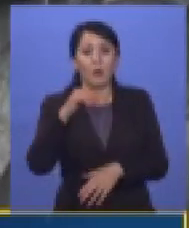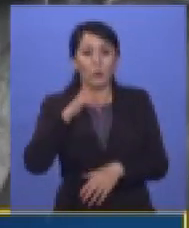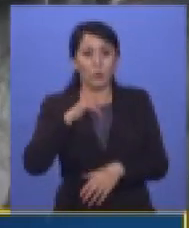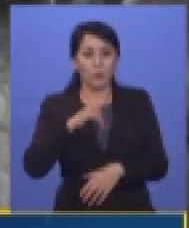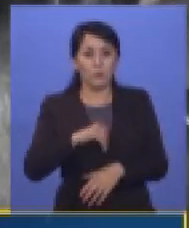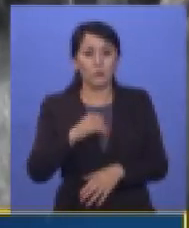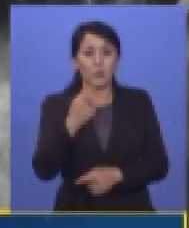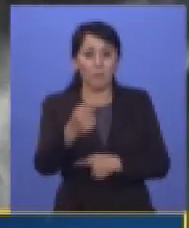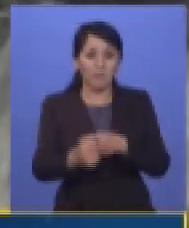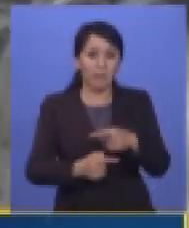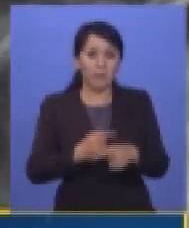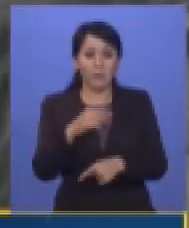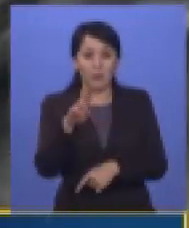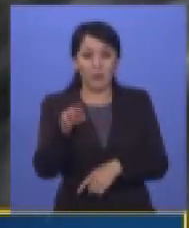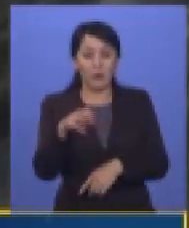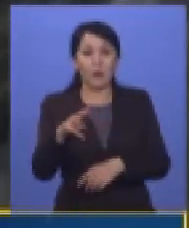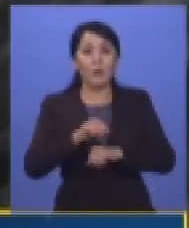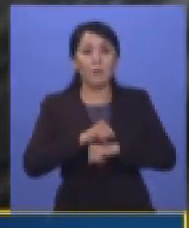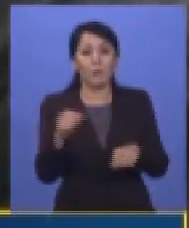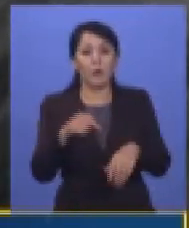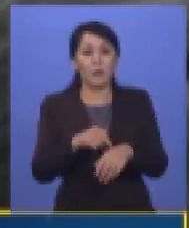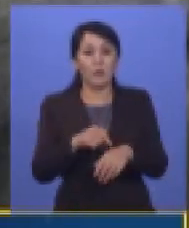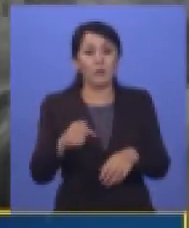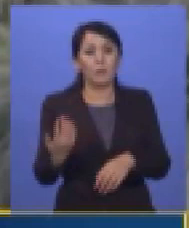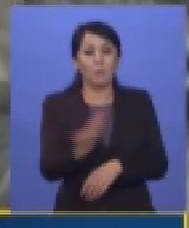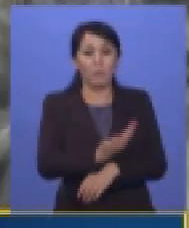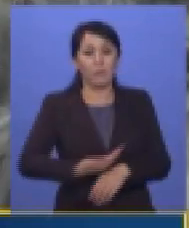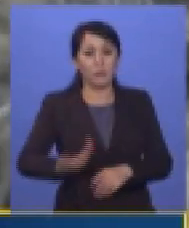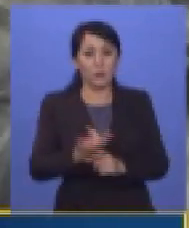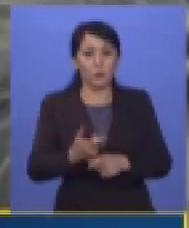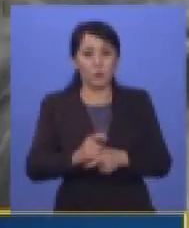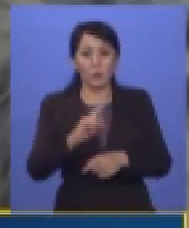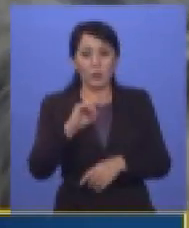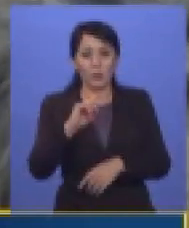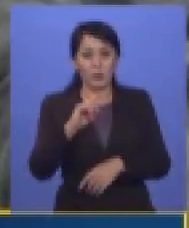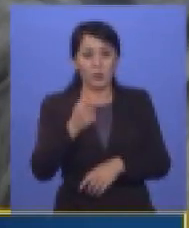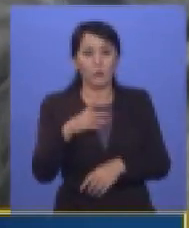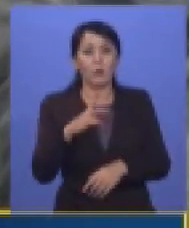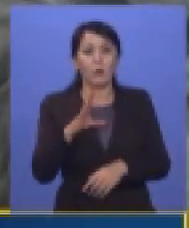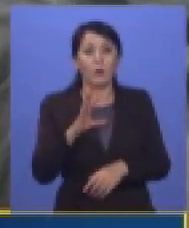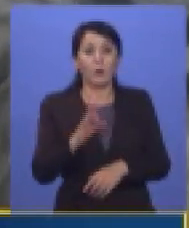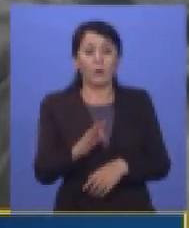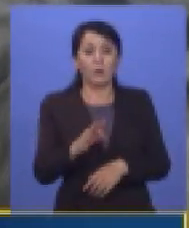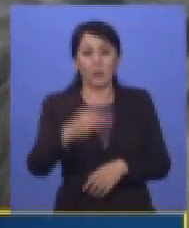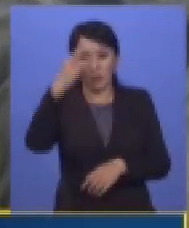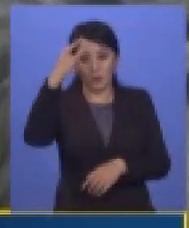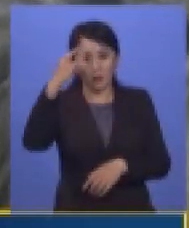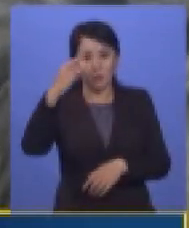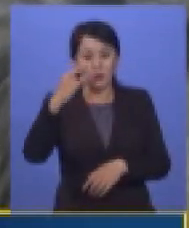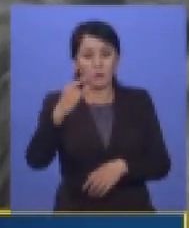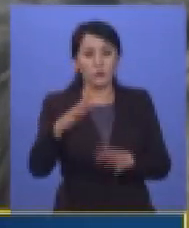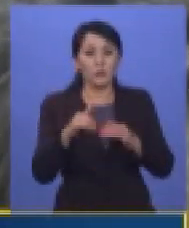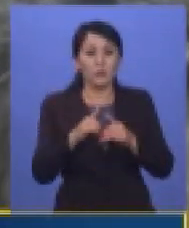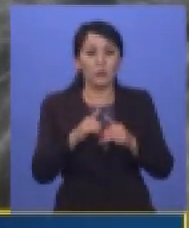кеше ата-бабаларымыздың қалай батыр болған сезіндік. Біз үшін өте қиын болды. Бүгінгі жағдайды ойлаймын, қарасаңыз қазір